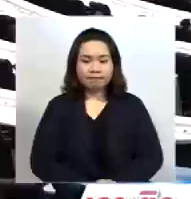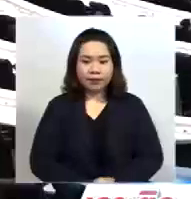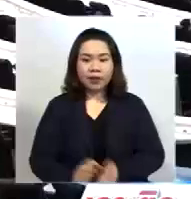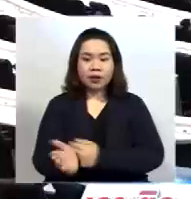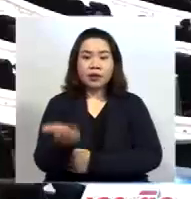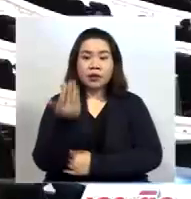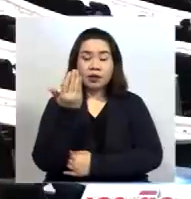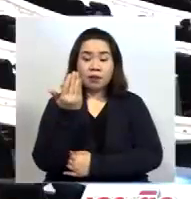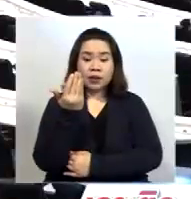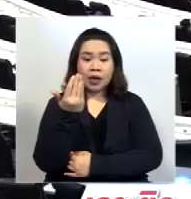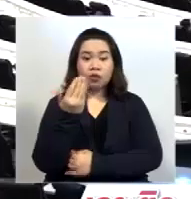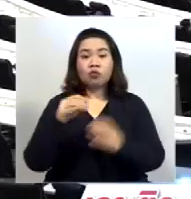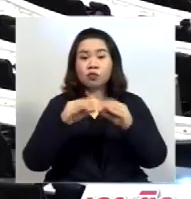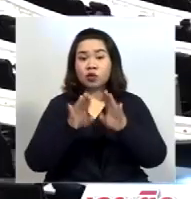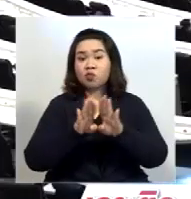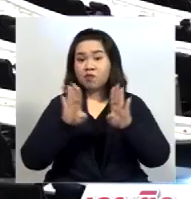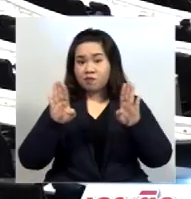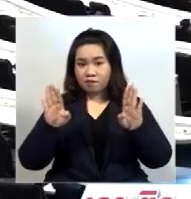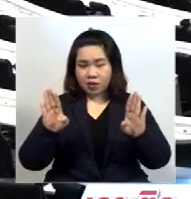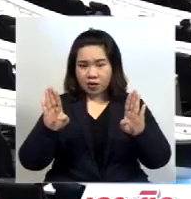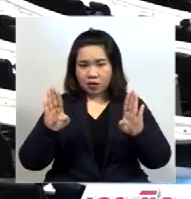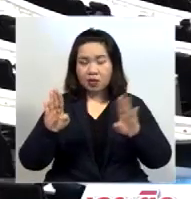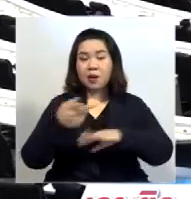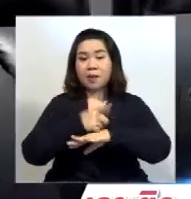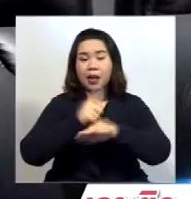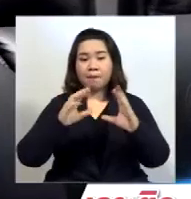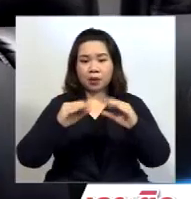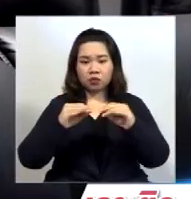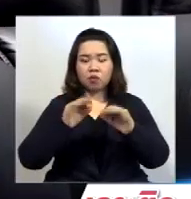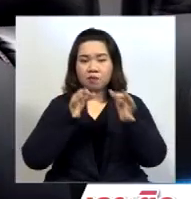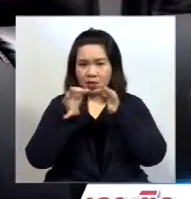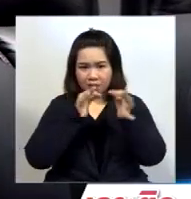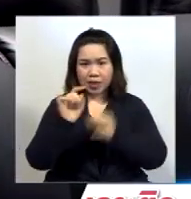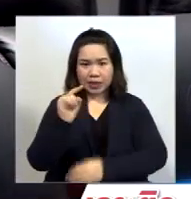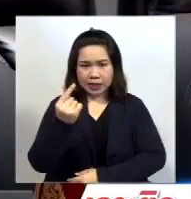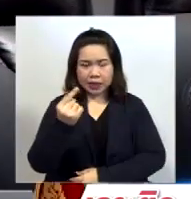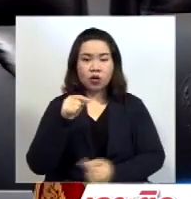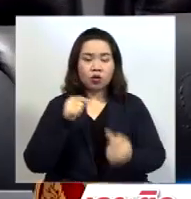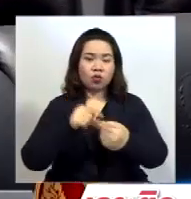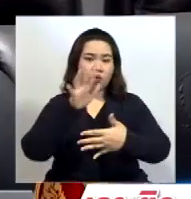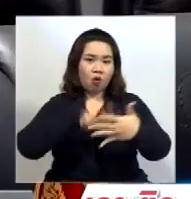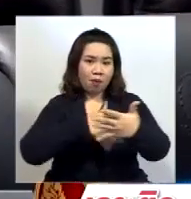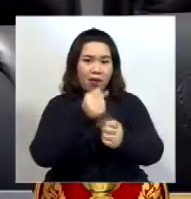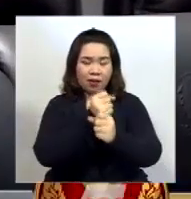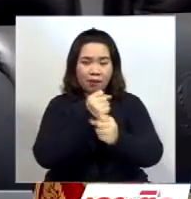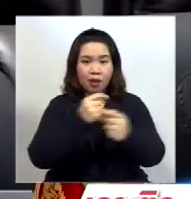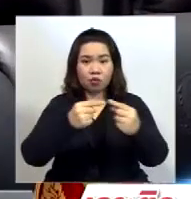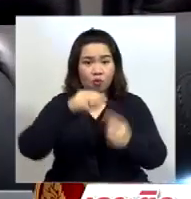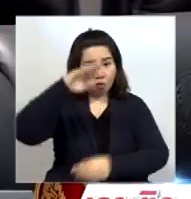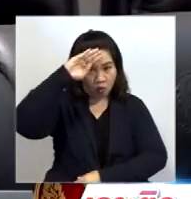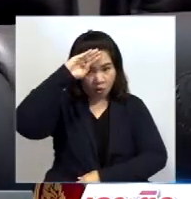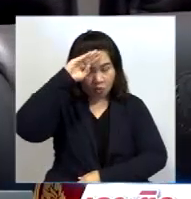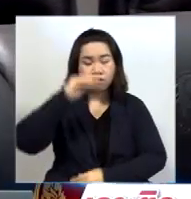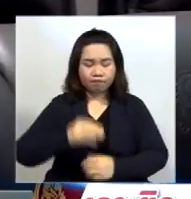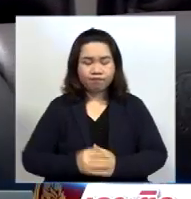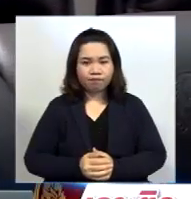และเมื่อเช้านะคะเมื่อเปิดการประชุมนายสุภชัยโพสุประธานการประชุมก็ได้ชี้แจงอีกครั้งหนึ่งนะคะถึงมาตรการดำเนินการเรื่องไวรัสโควิด